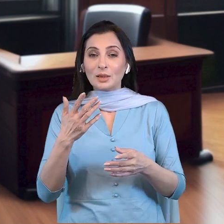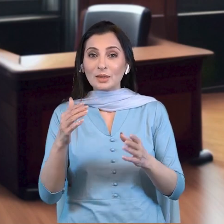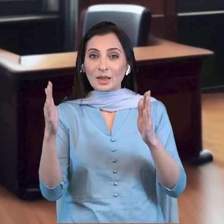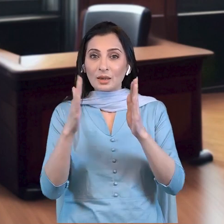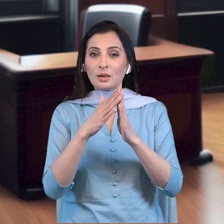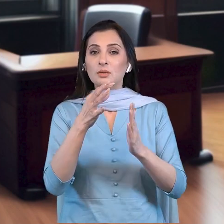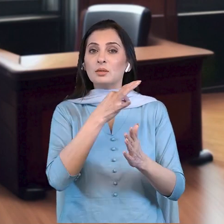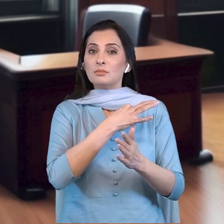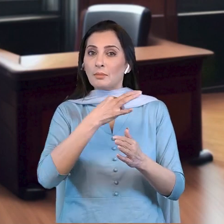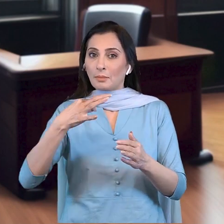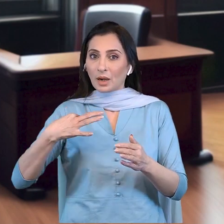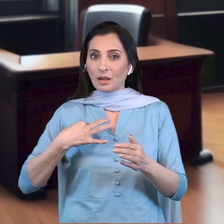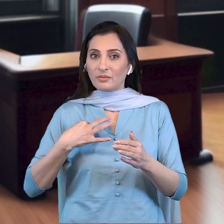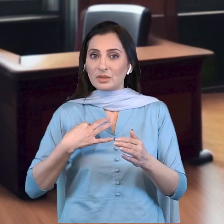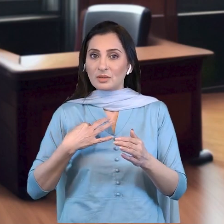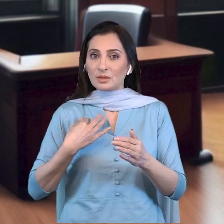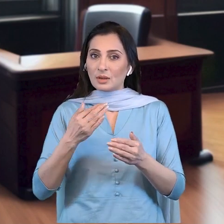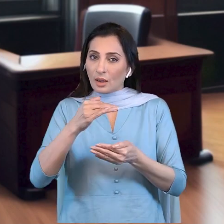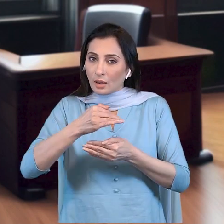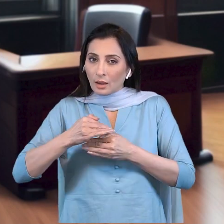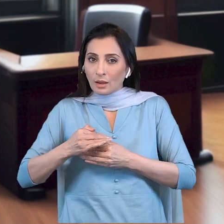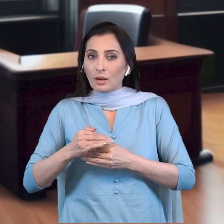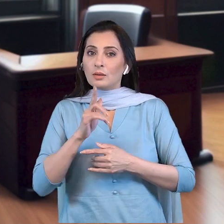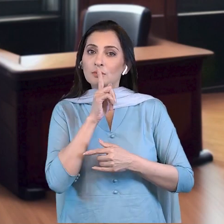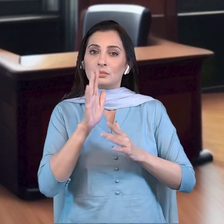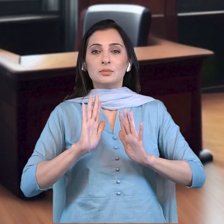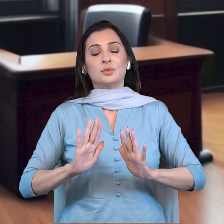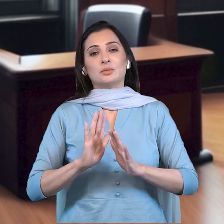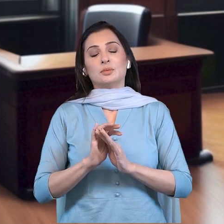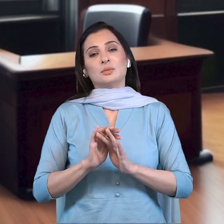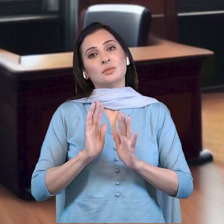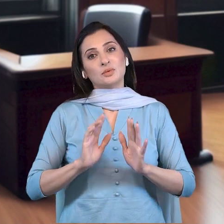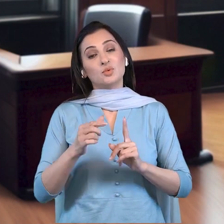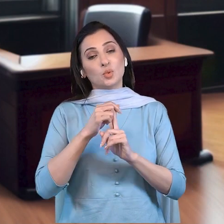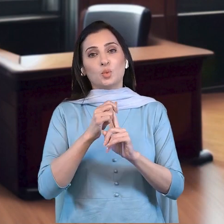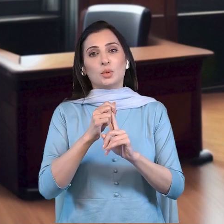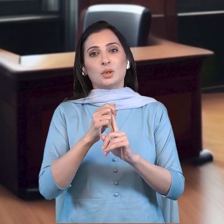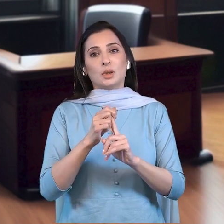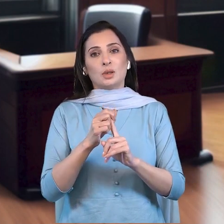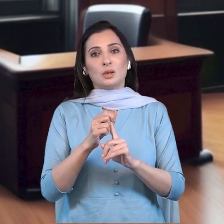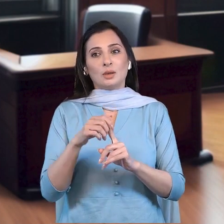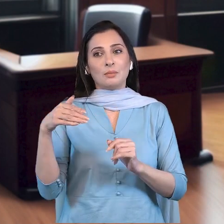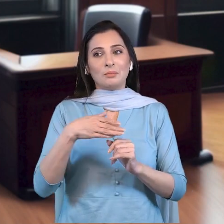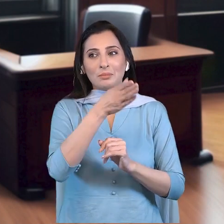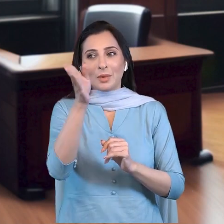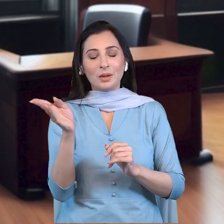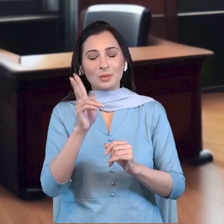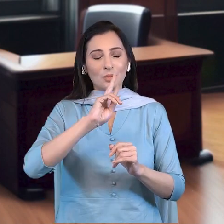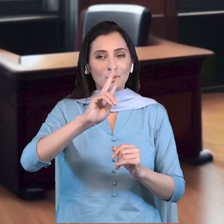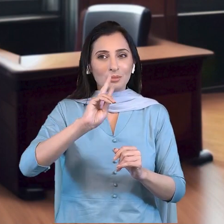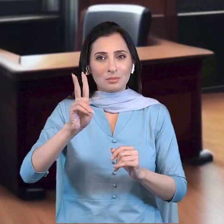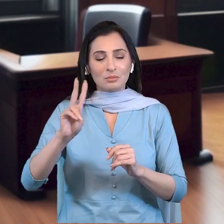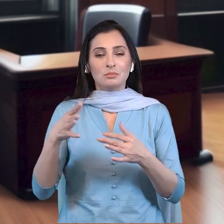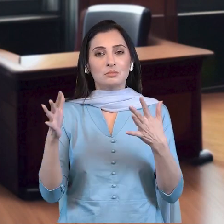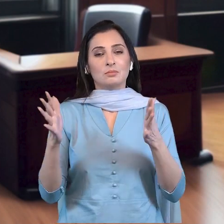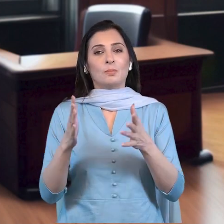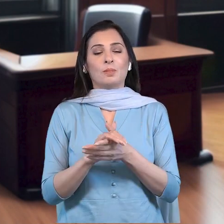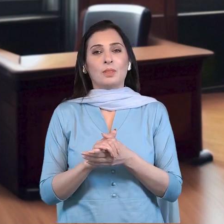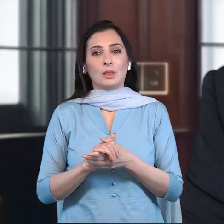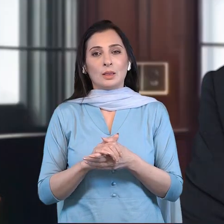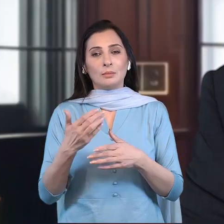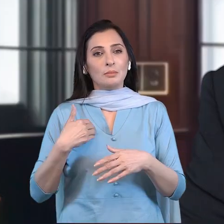کی۔ میں تمام والدین جب یہ شادی ہو جائے تو یہ اپنی بچوں